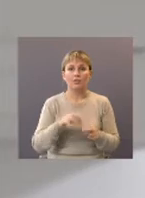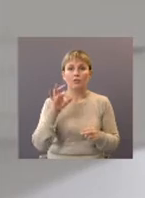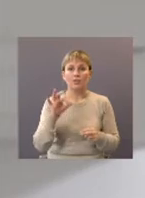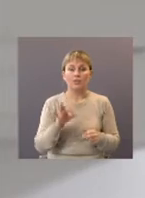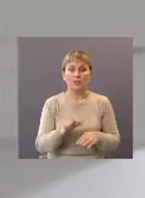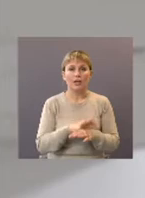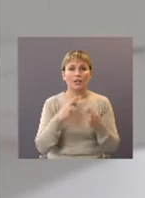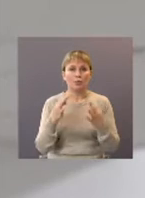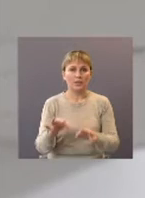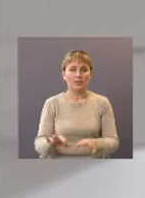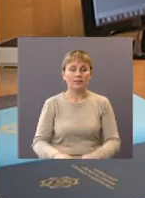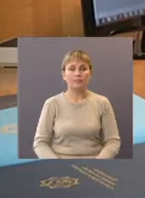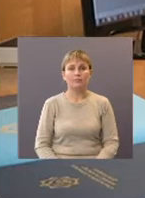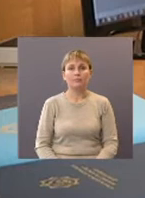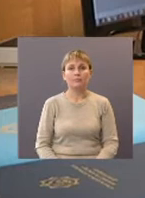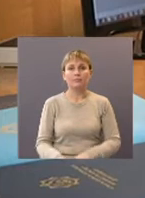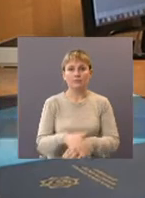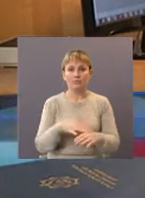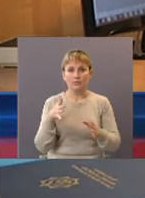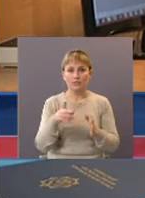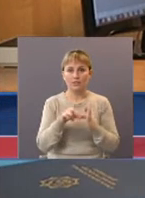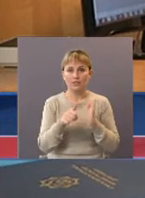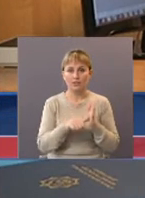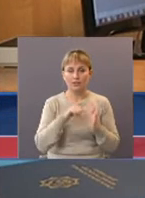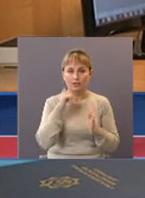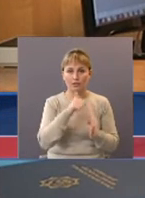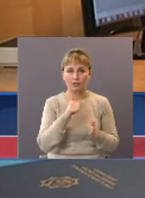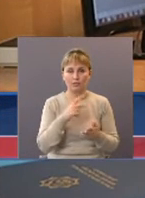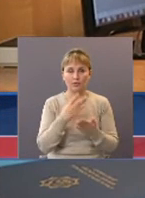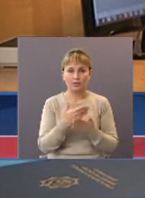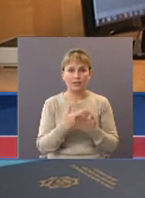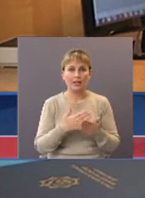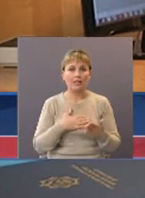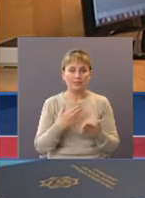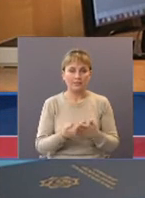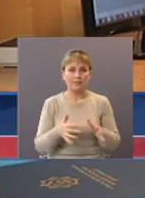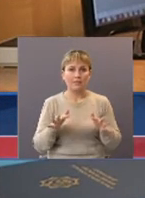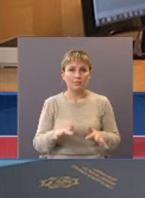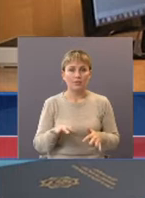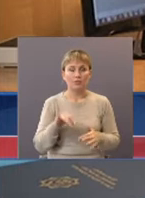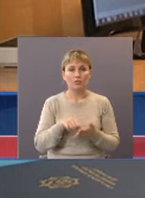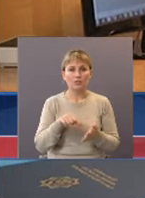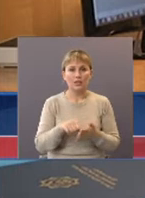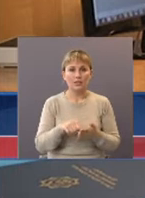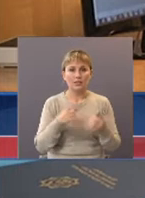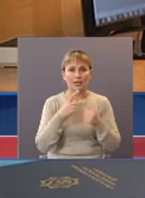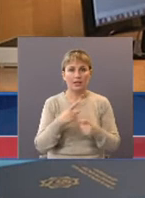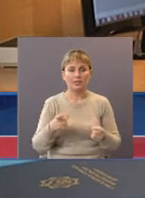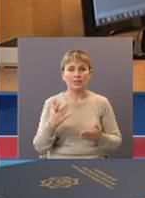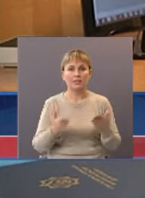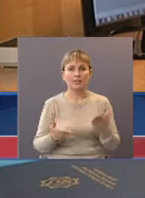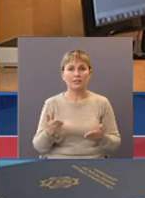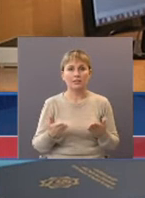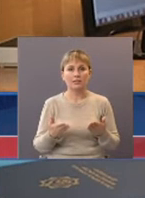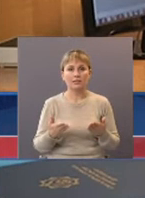них одобрили. Население уже в 2016 году проявило активную позицию в участии акции. Если